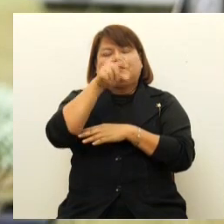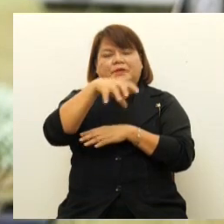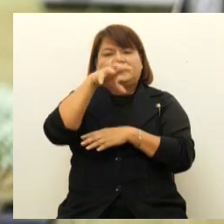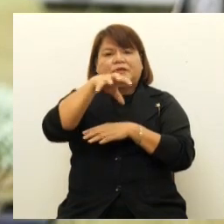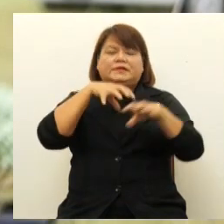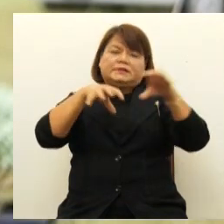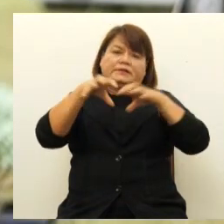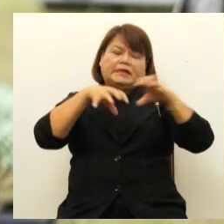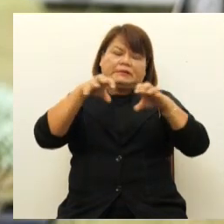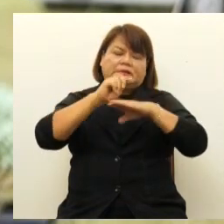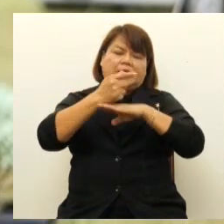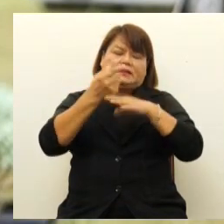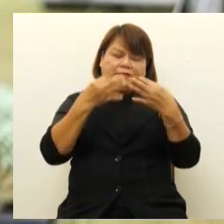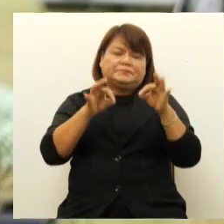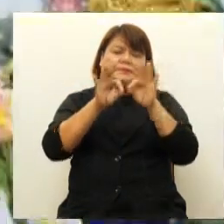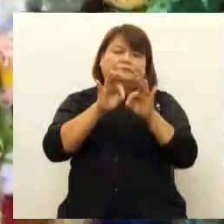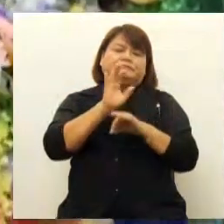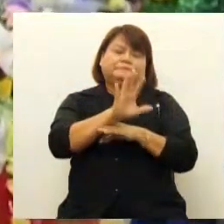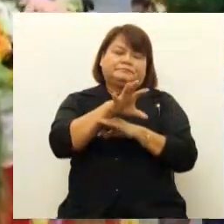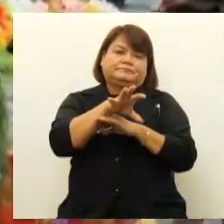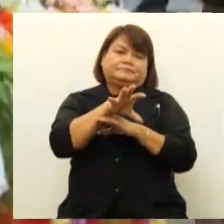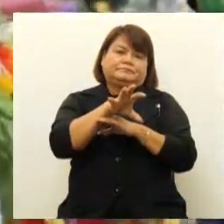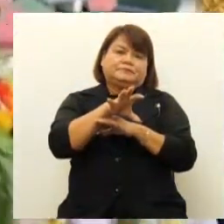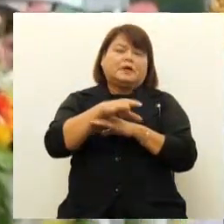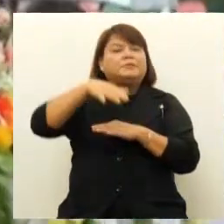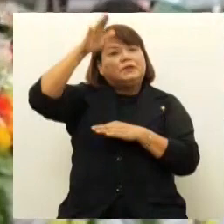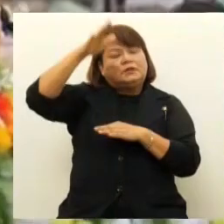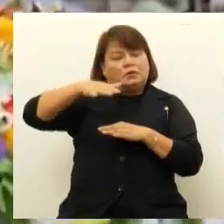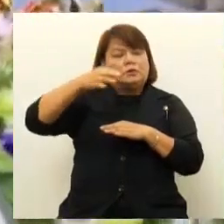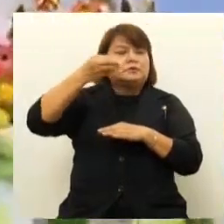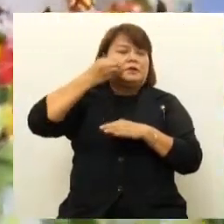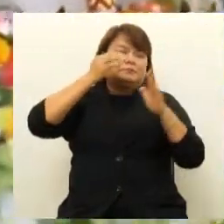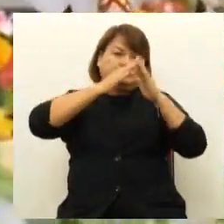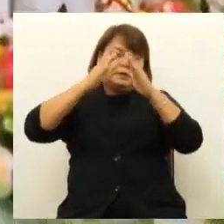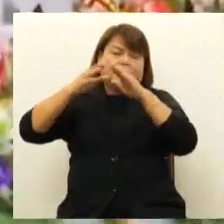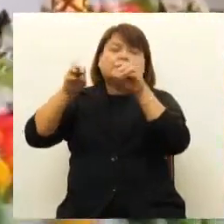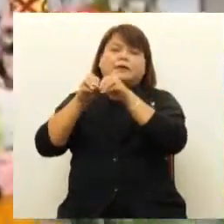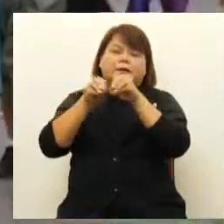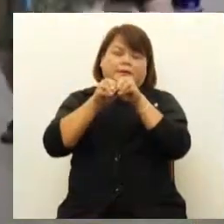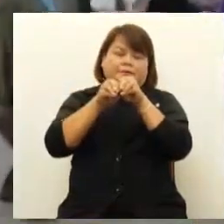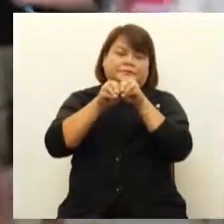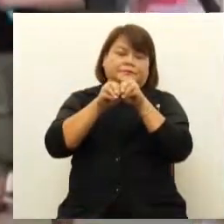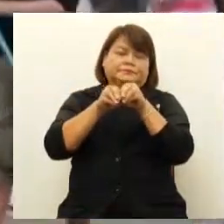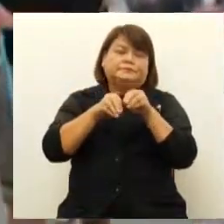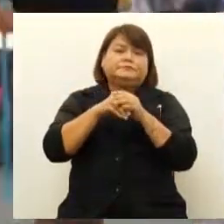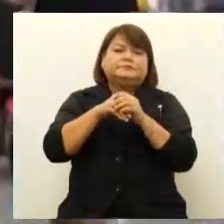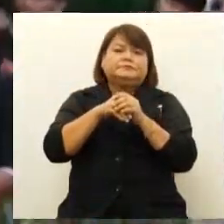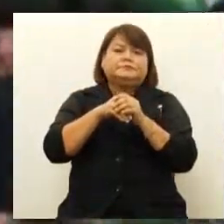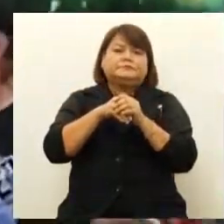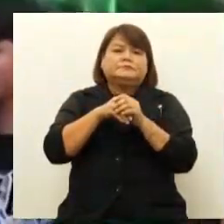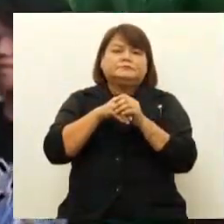งานหลักนะครับและก็พี่น้องชาวบ้านใกล้เคียงในตำบลคลองตะเกราอำเภอท่าตะเกียบซึ่